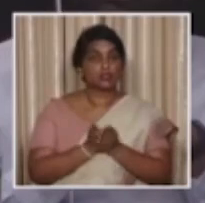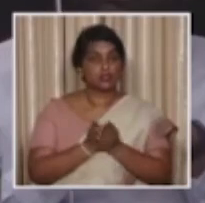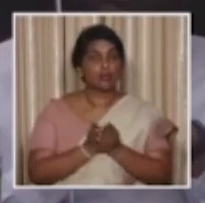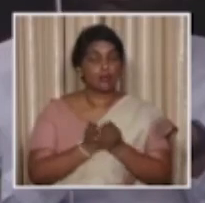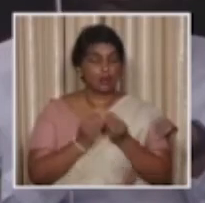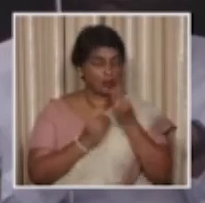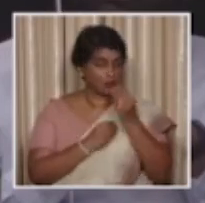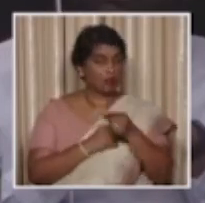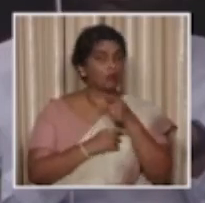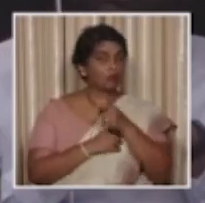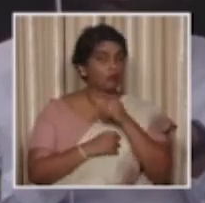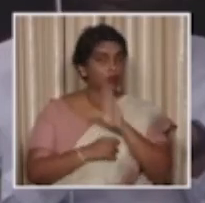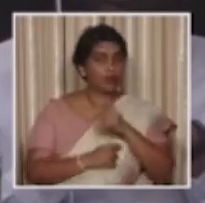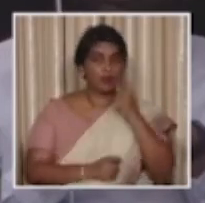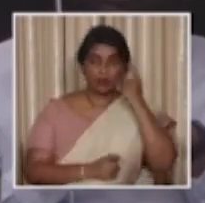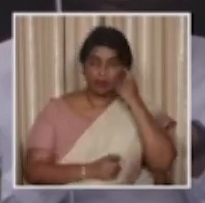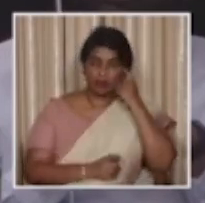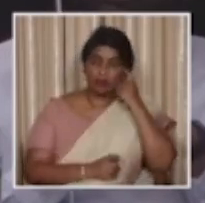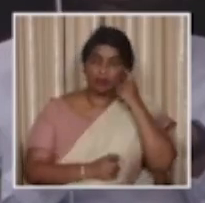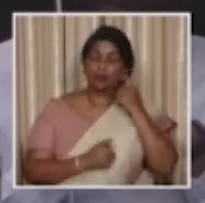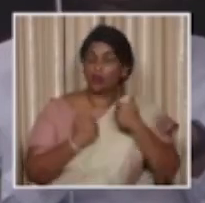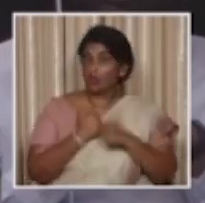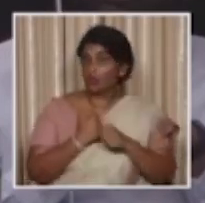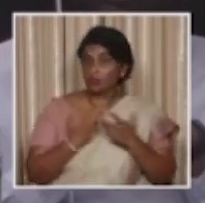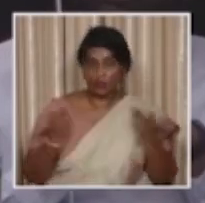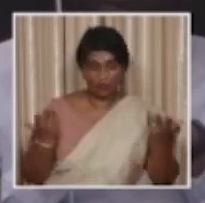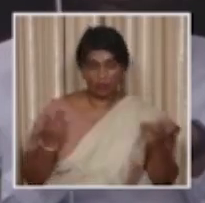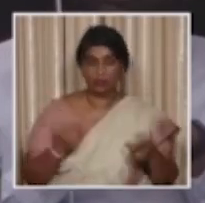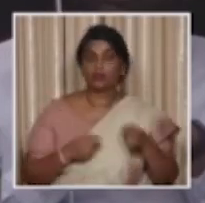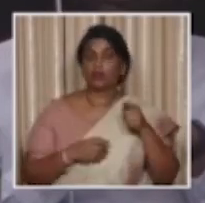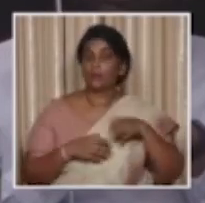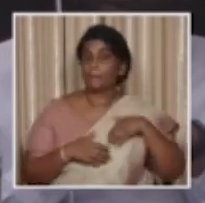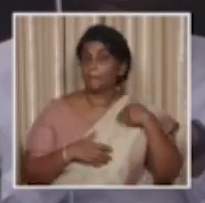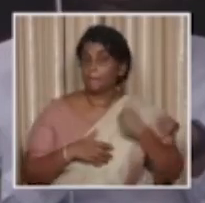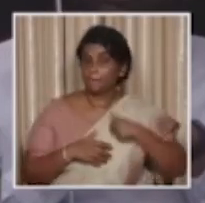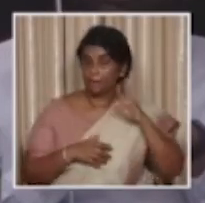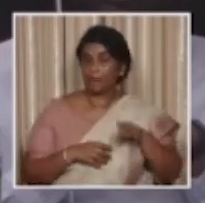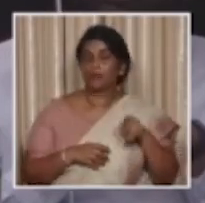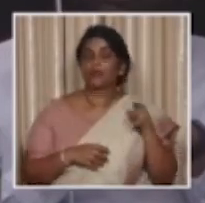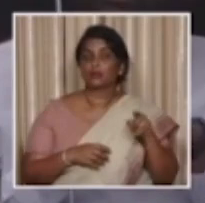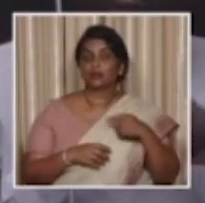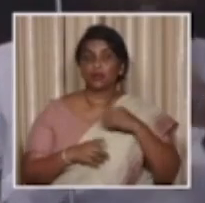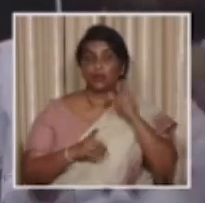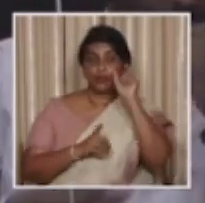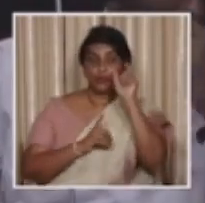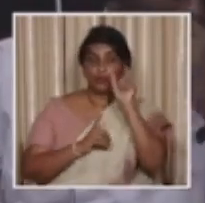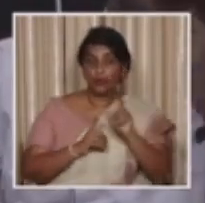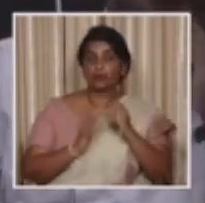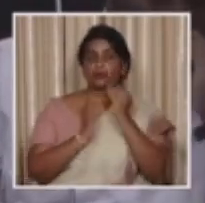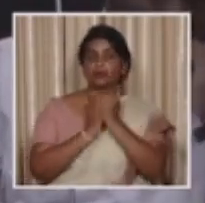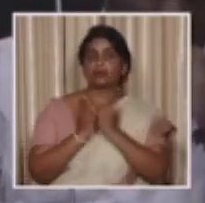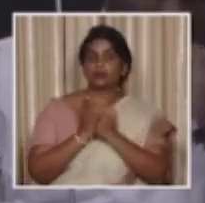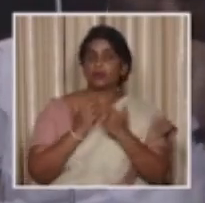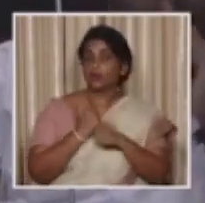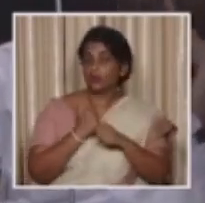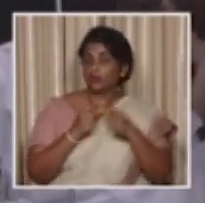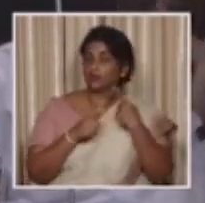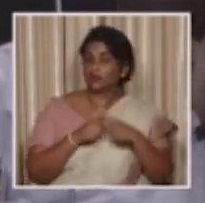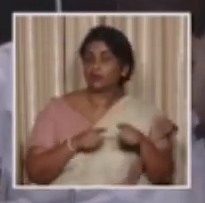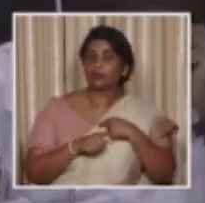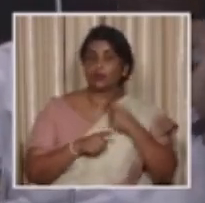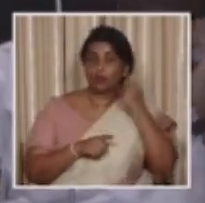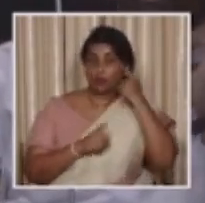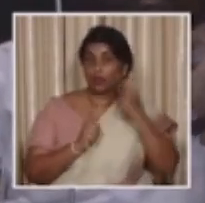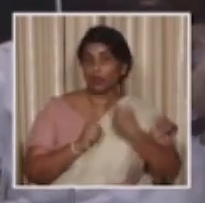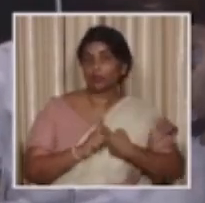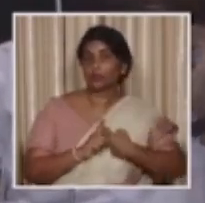දීලා ඒගොල්ලන්ගේ මානසික තත්ත්වය හැදුවේ නැත්නම් මූලික වශයෙන්ම විෂයමාලා නිර්දේශය තුළ පමණක් බුද්ධි